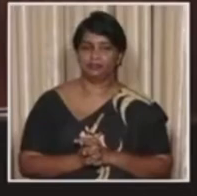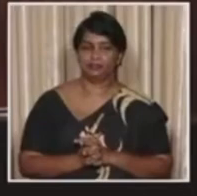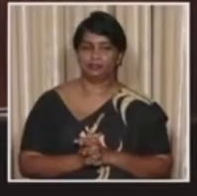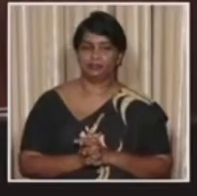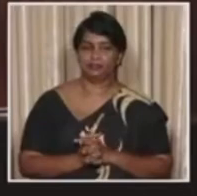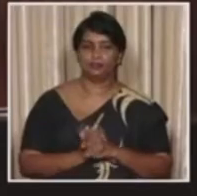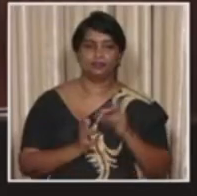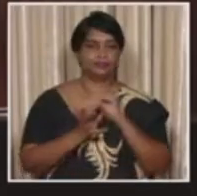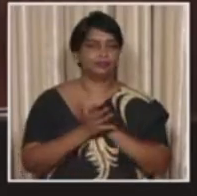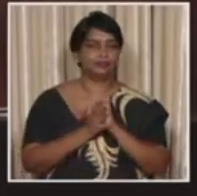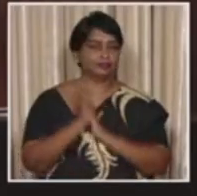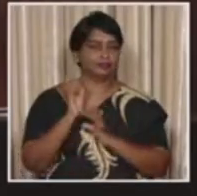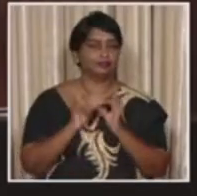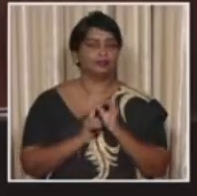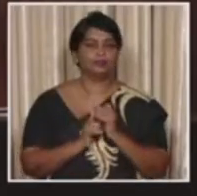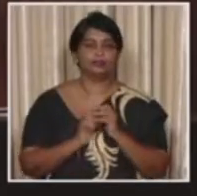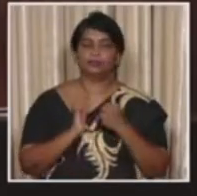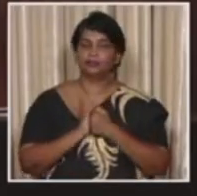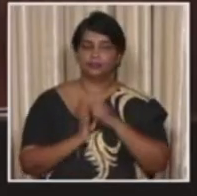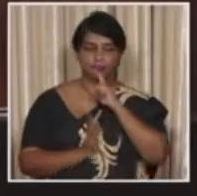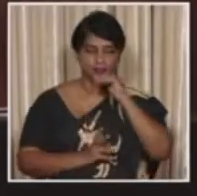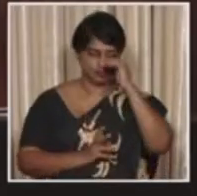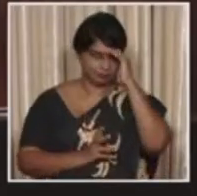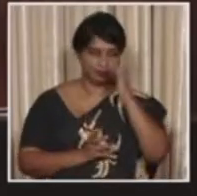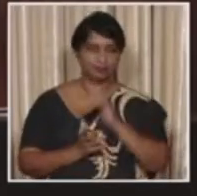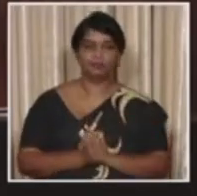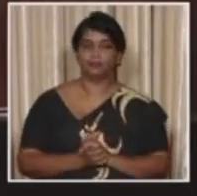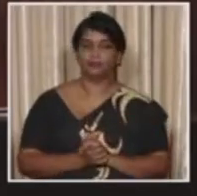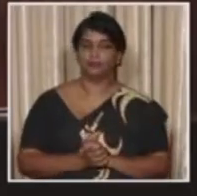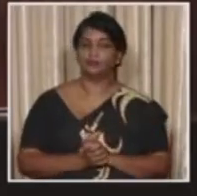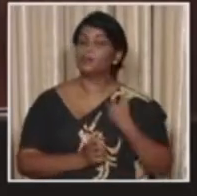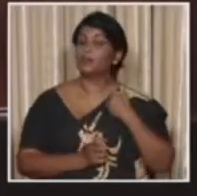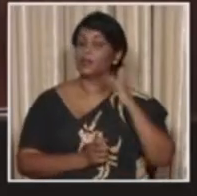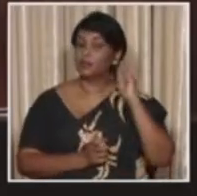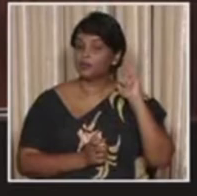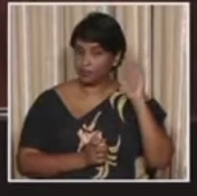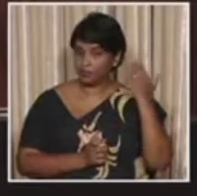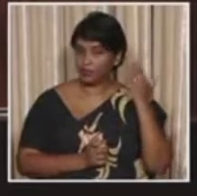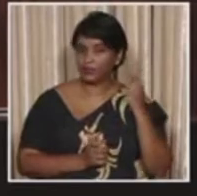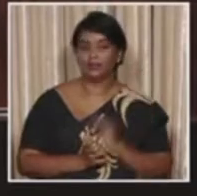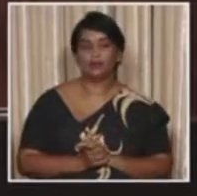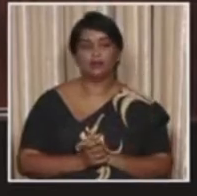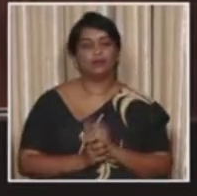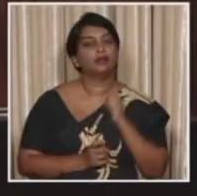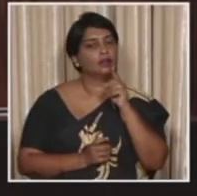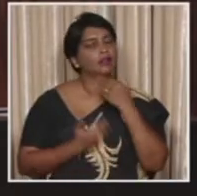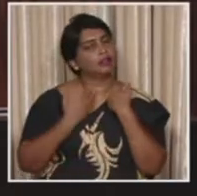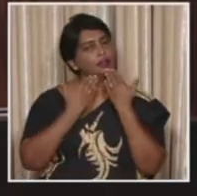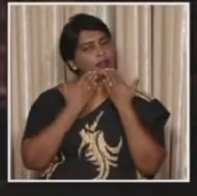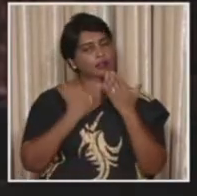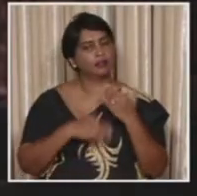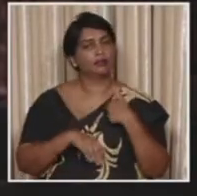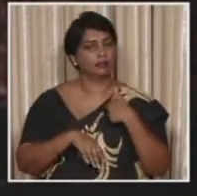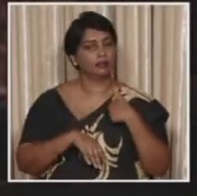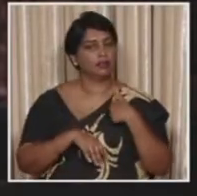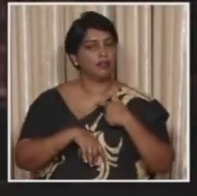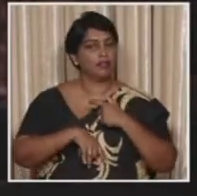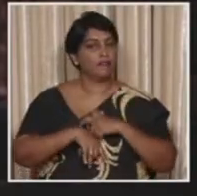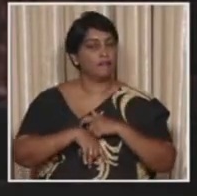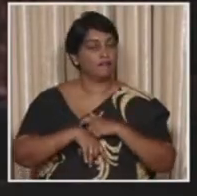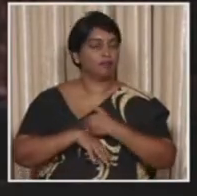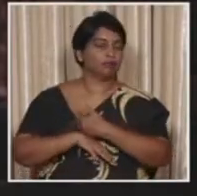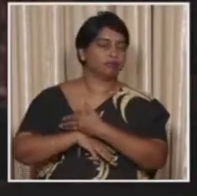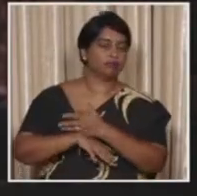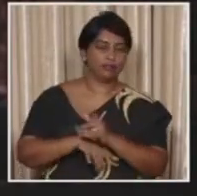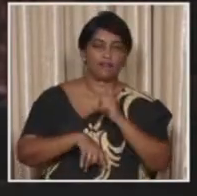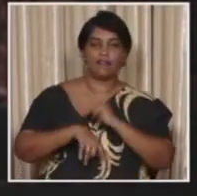Jamin di sini mantidu. Garu katana ya ketumani. Khususnya, utama di studi antena mata dirga velawa kerjaan velawa di. Ma